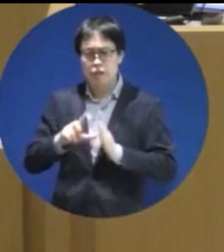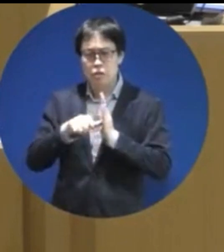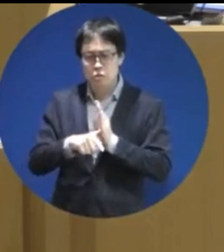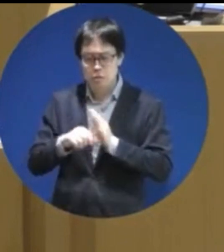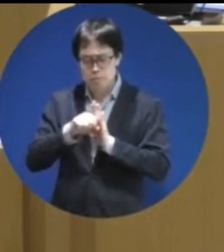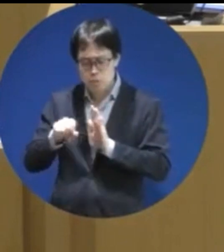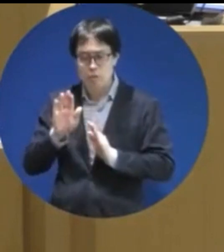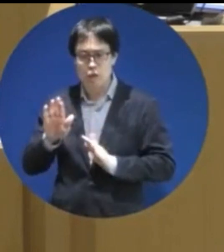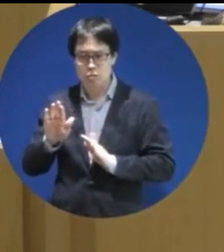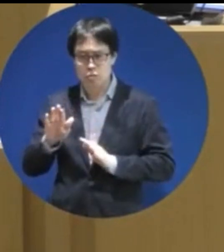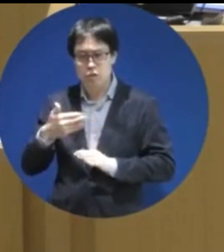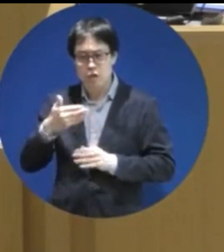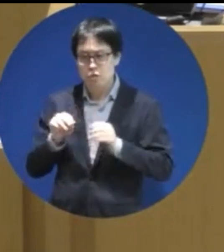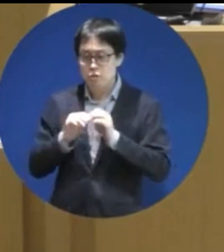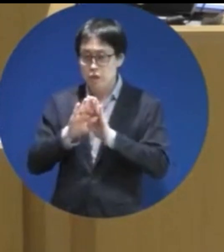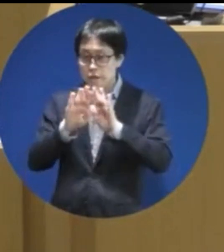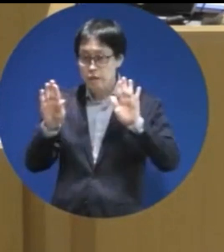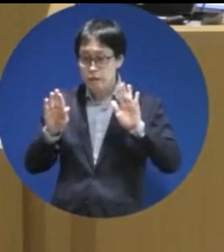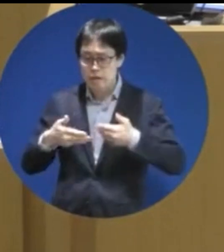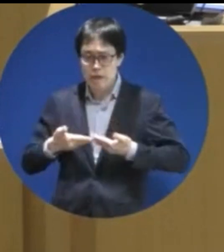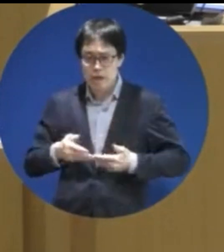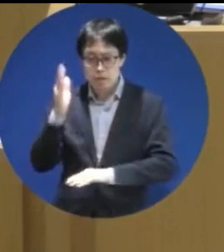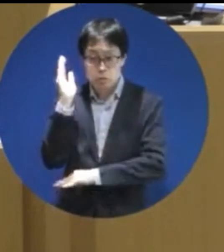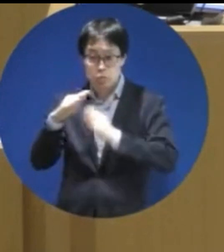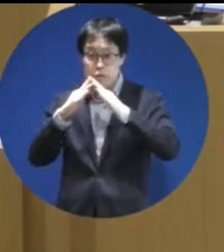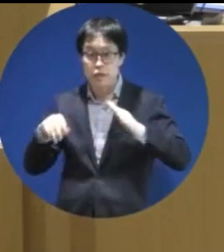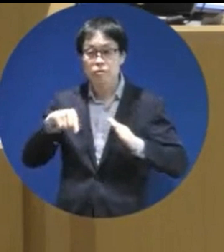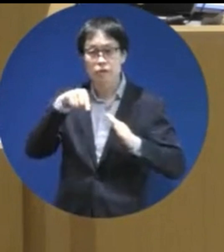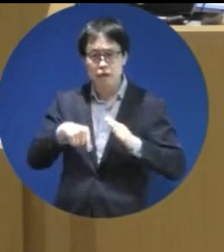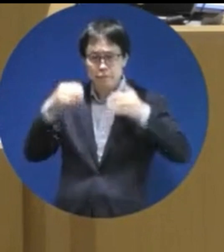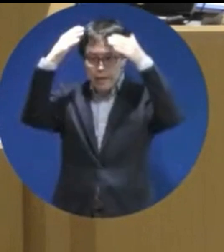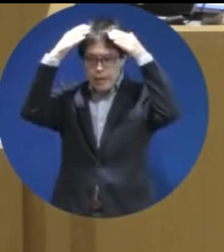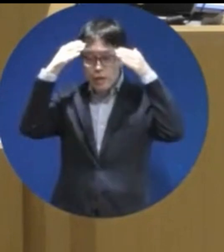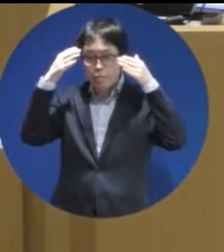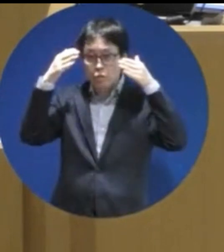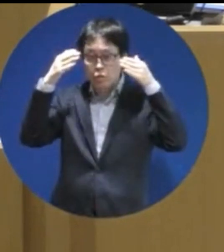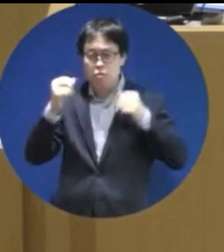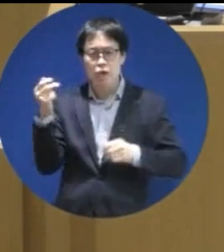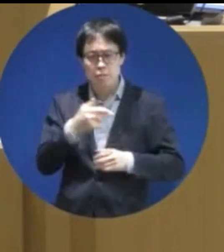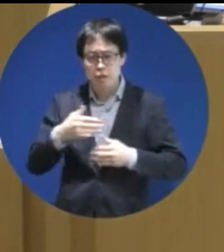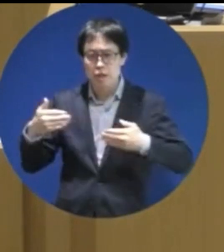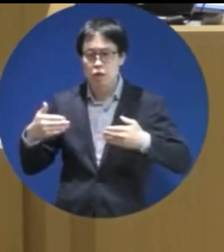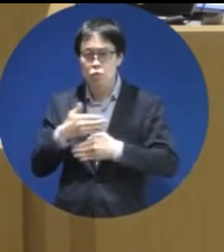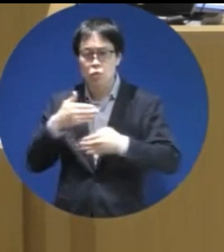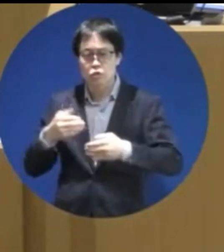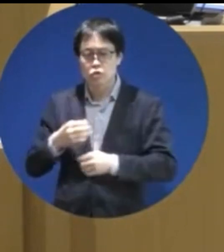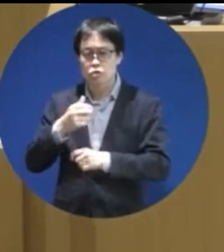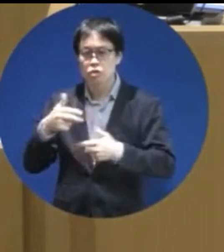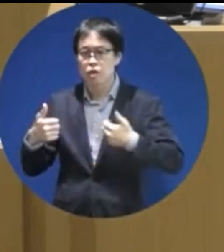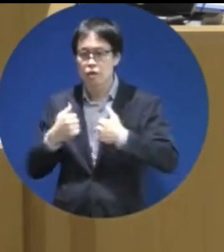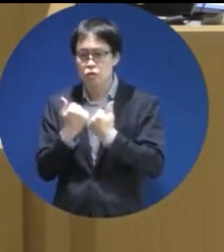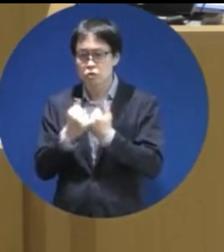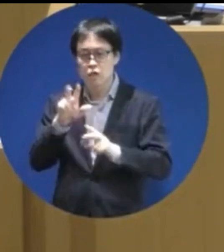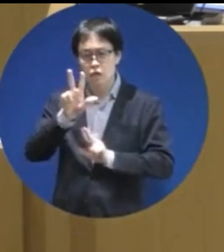。区で開催されているこの安全講習の中で、ヘルメットの着用のことや交通マナーやルール、そして保